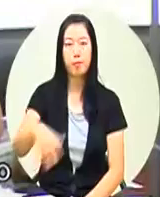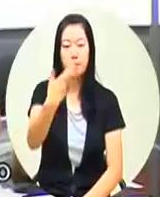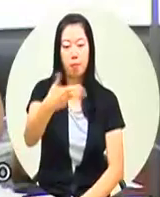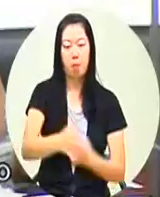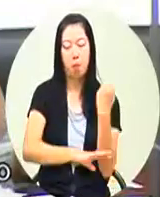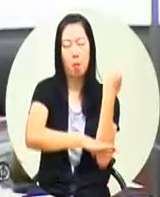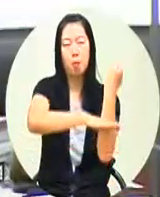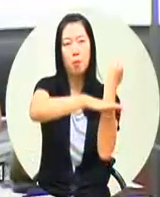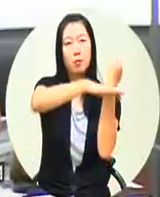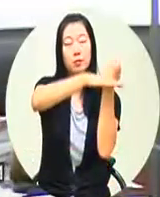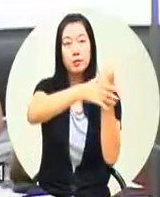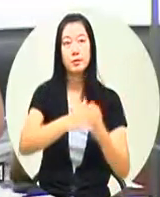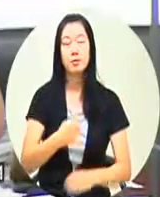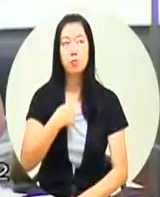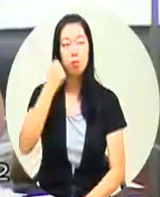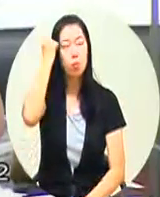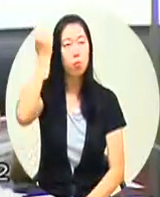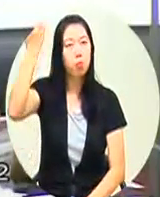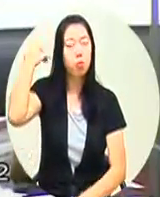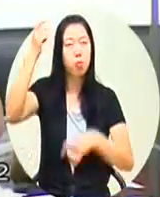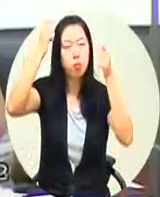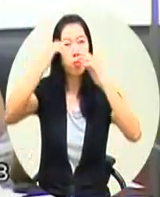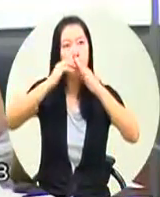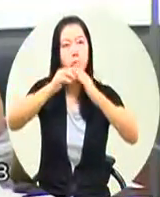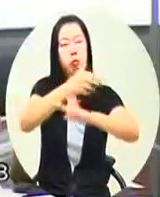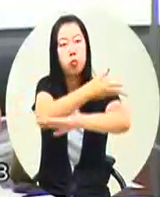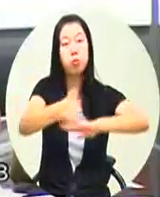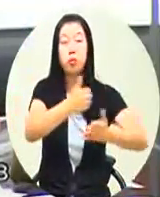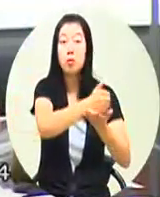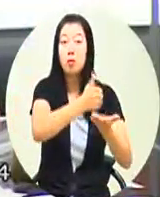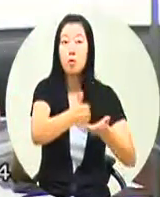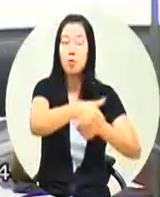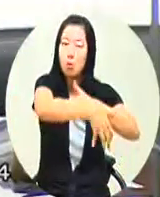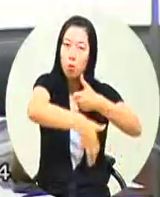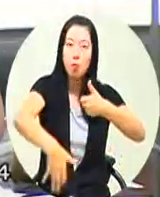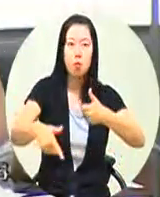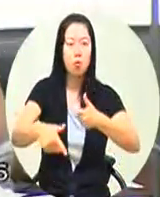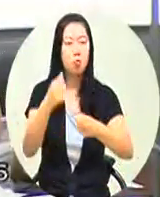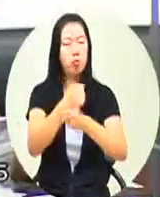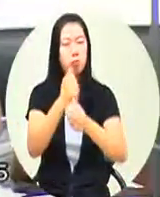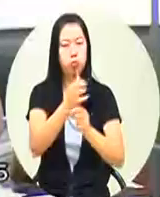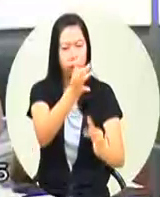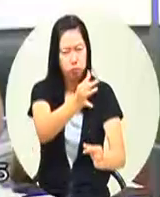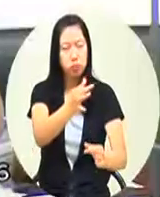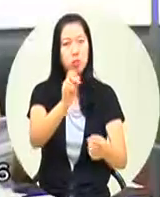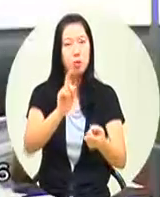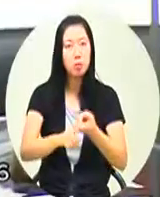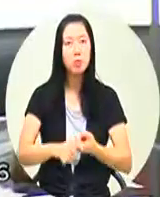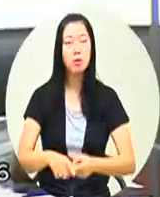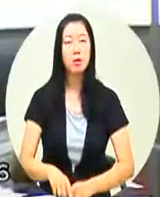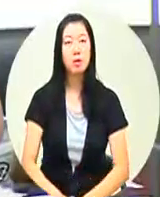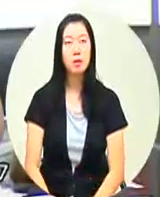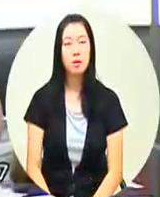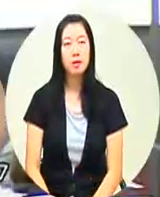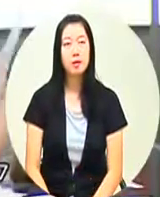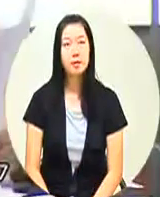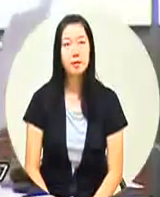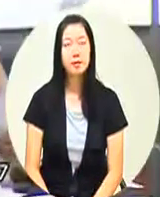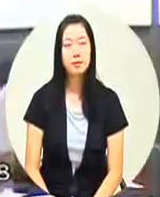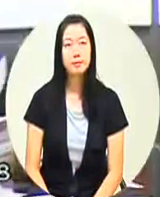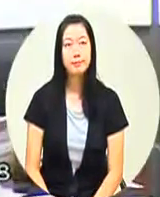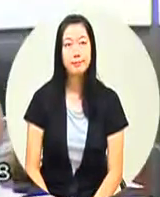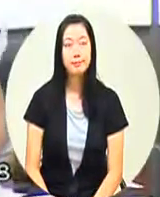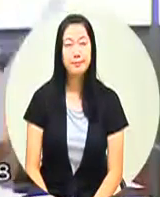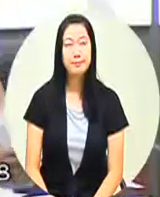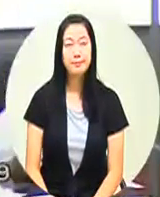可是我记得咱的高雄市，咱的排水系统，会使讲是做了真好啦。啊，因为即摆，